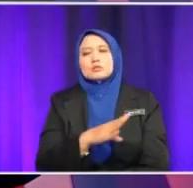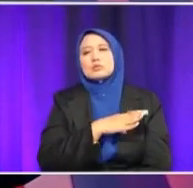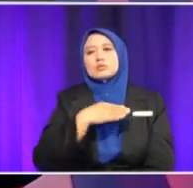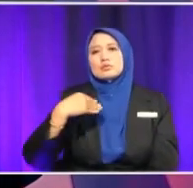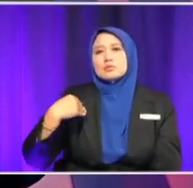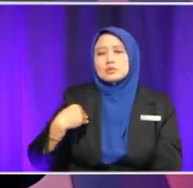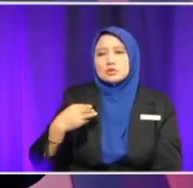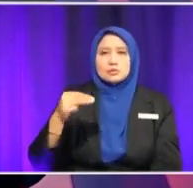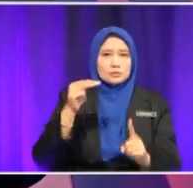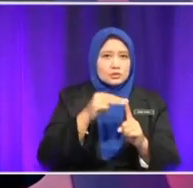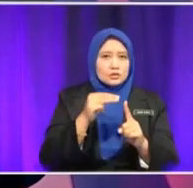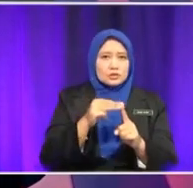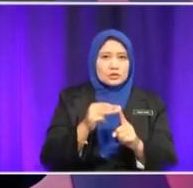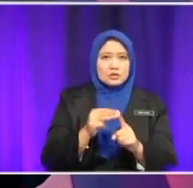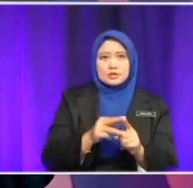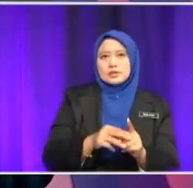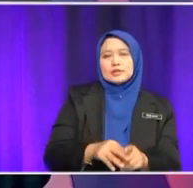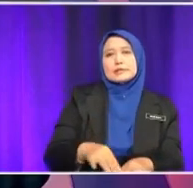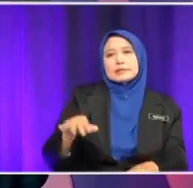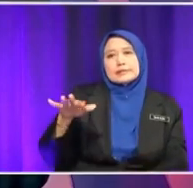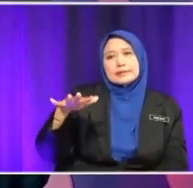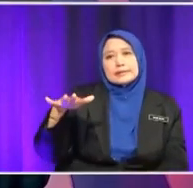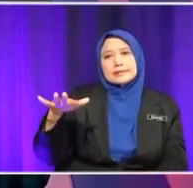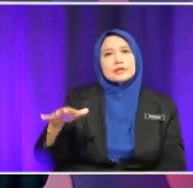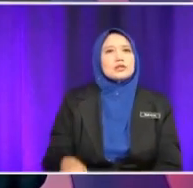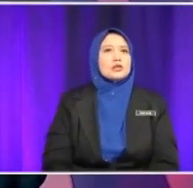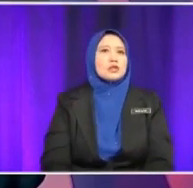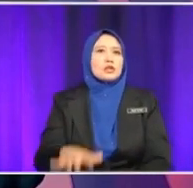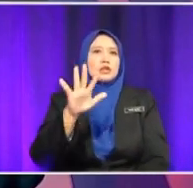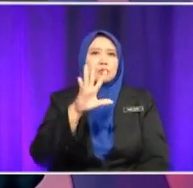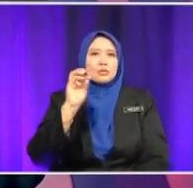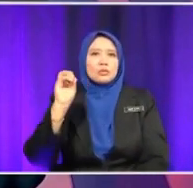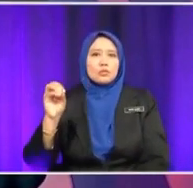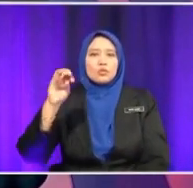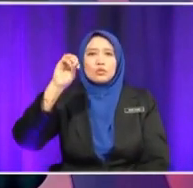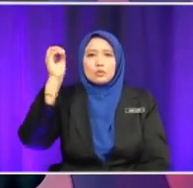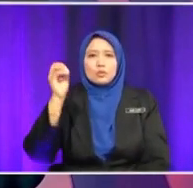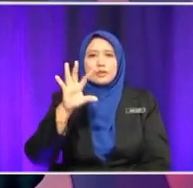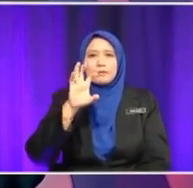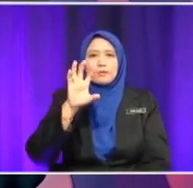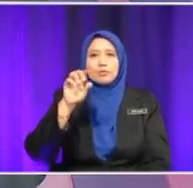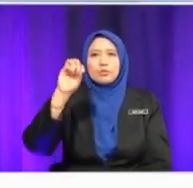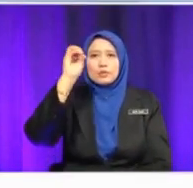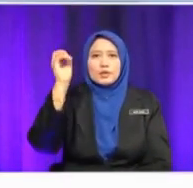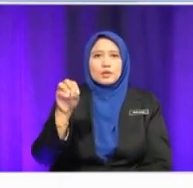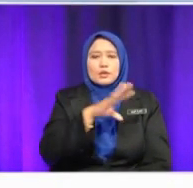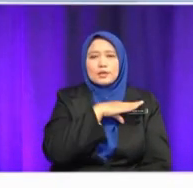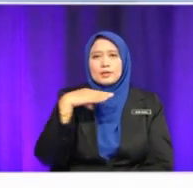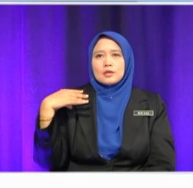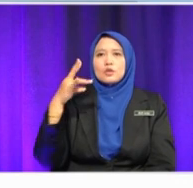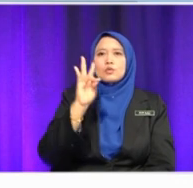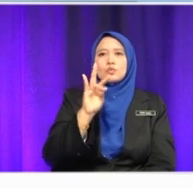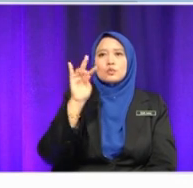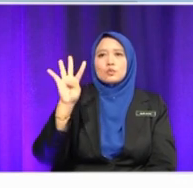markas sederhana 50/100 hingga 7400 Oke maka sesudahnya guys ini